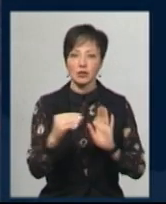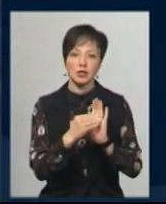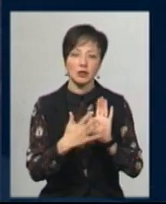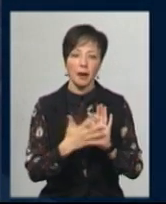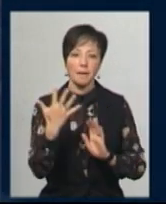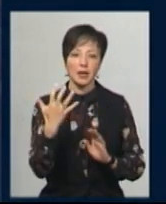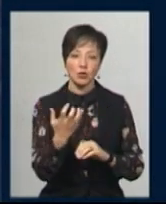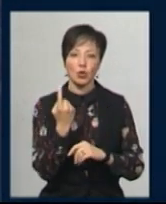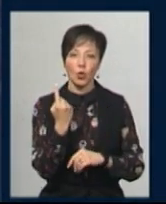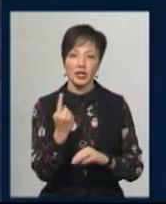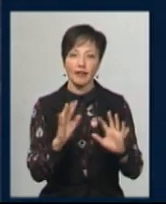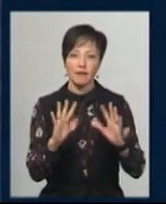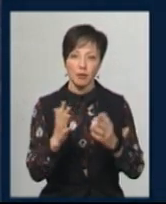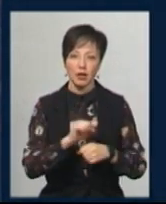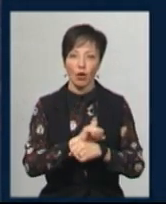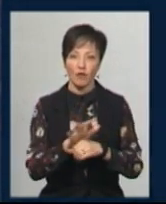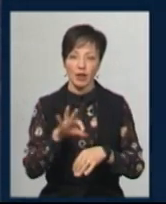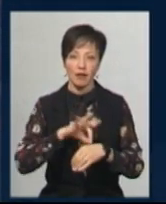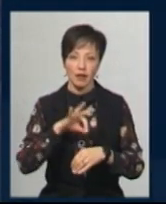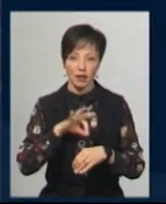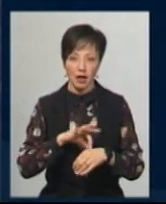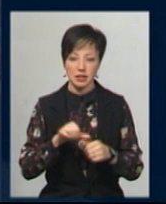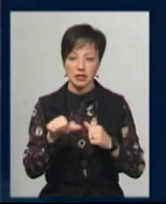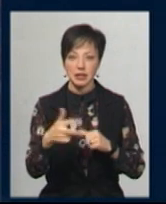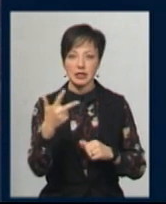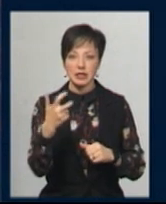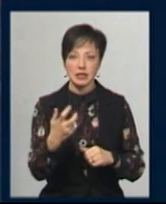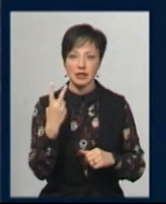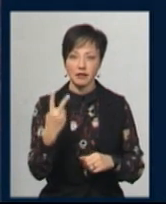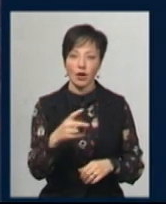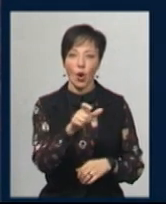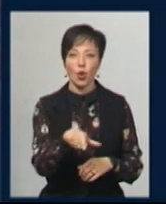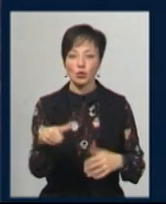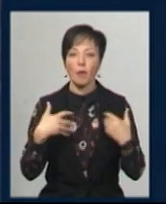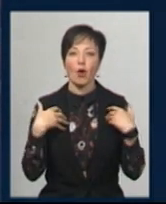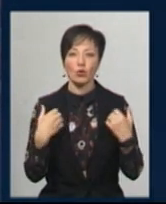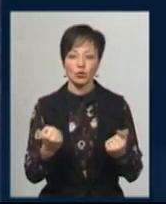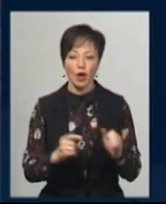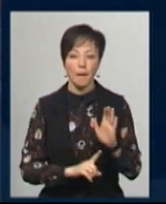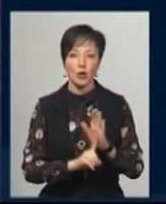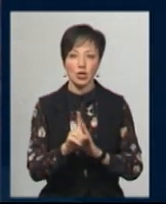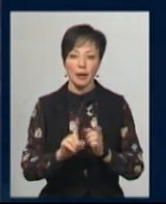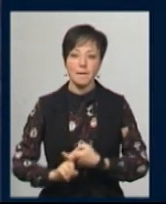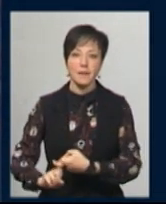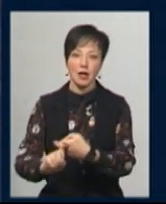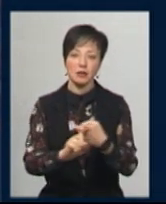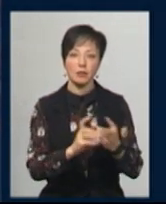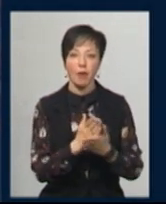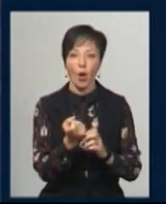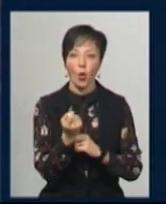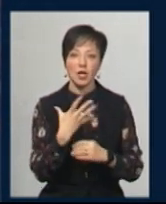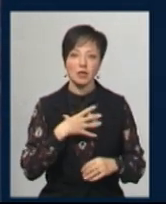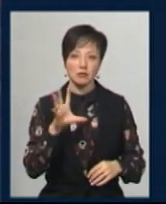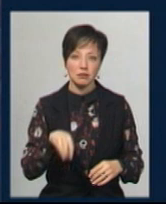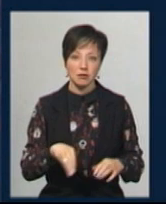зареєстрованих 501 випадок на COVID-19. З них 302 особи одужало. Від початку пандемії маємо 11